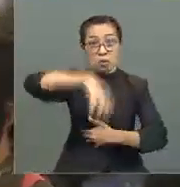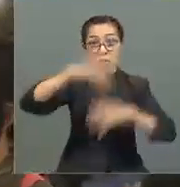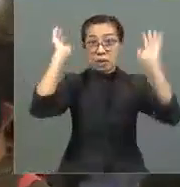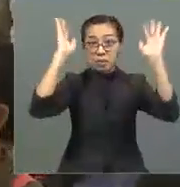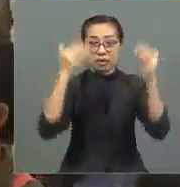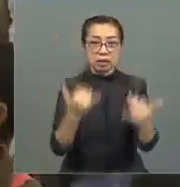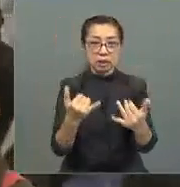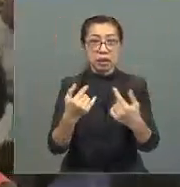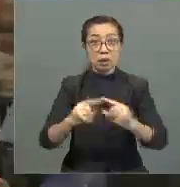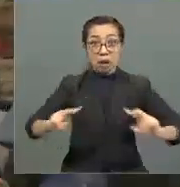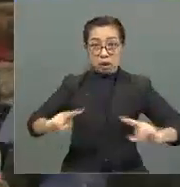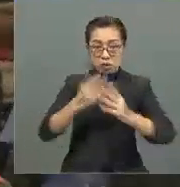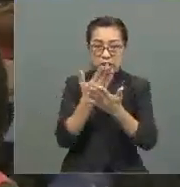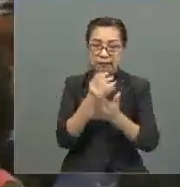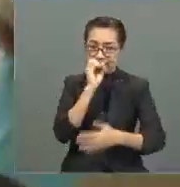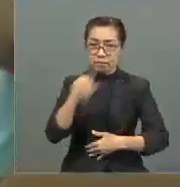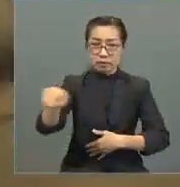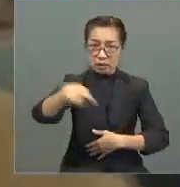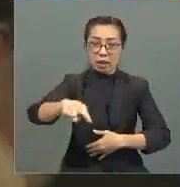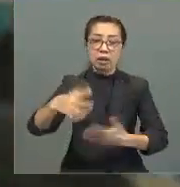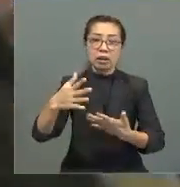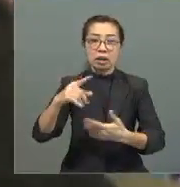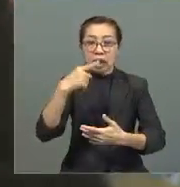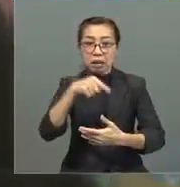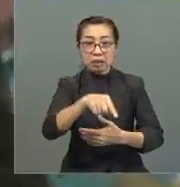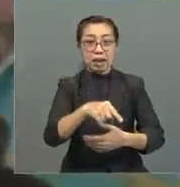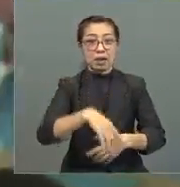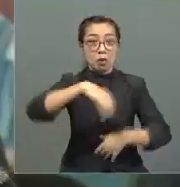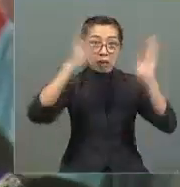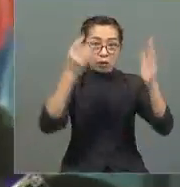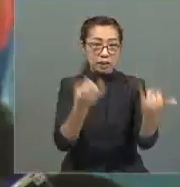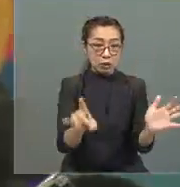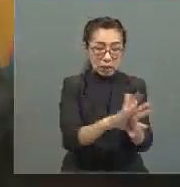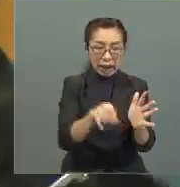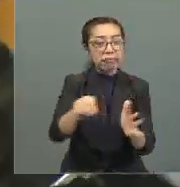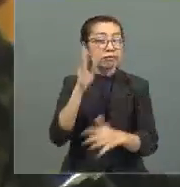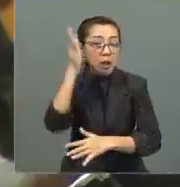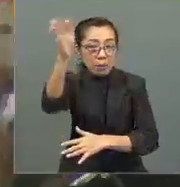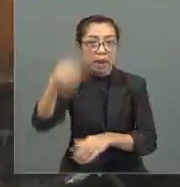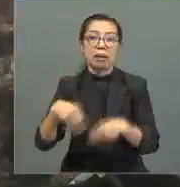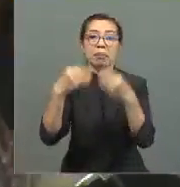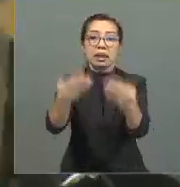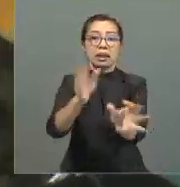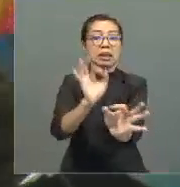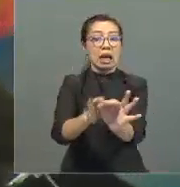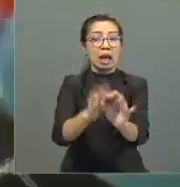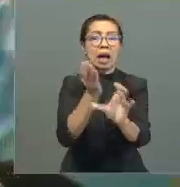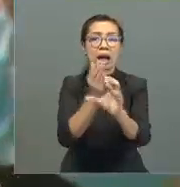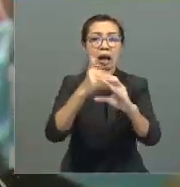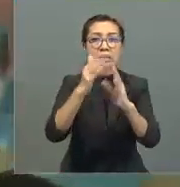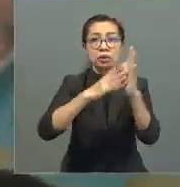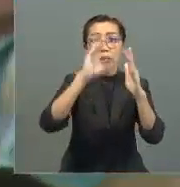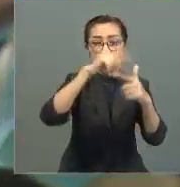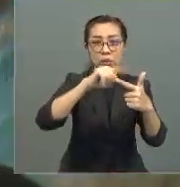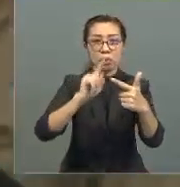นะคะแต่ว่ากระทรวงการคลังได้ขยายเวลารับเรื่องโดยให้ไปยื่นกับธนาคารของรัฐแทนคือธนาคารออมสินธนาคารกรุงไทยธนาค